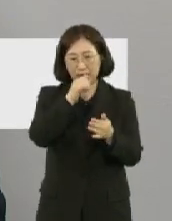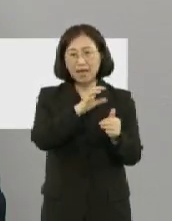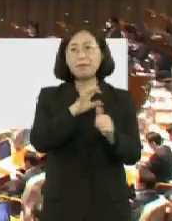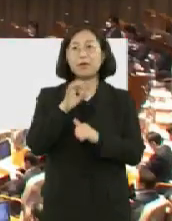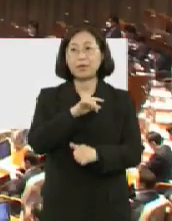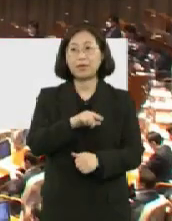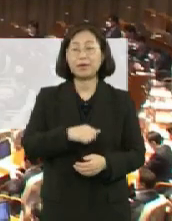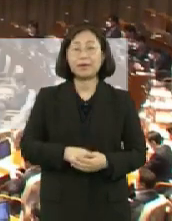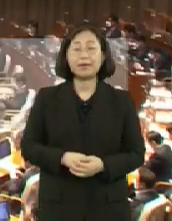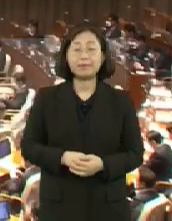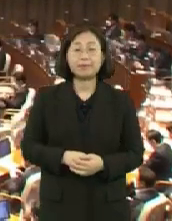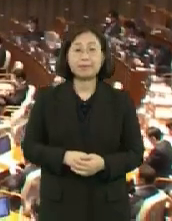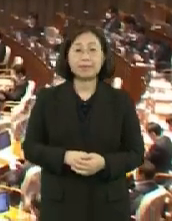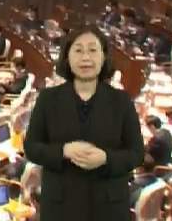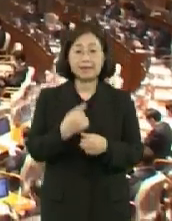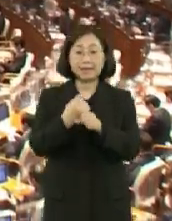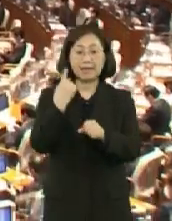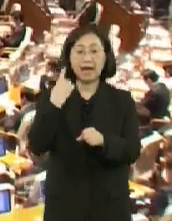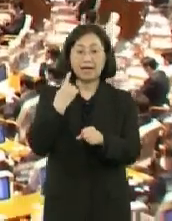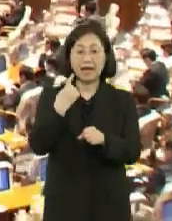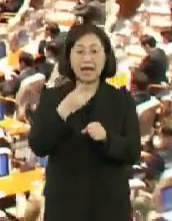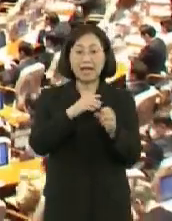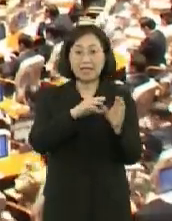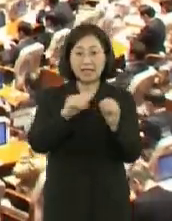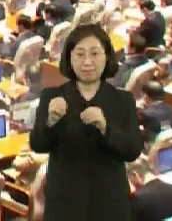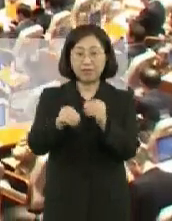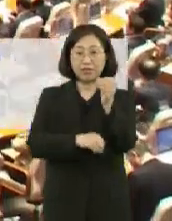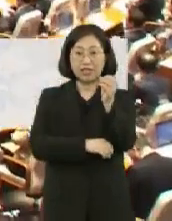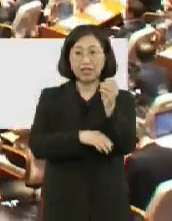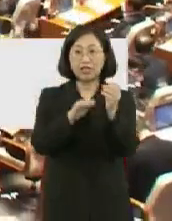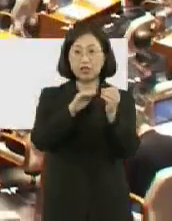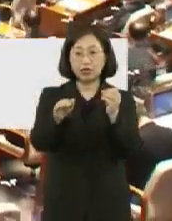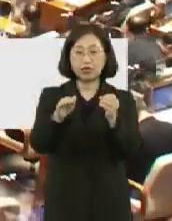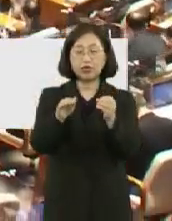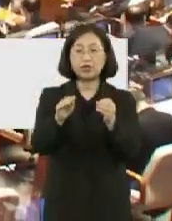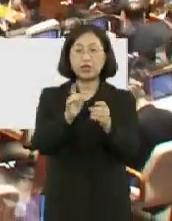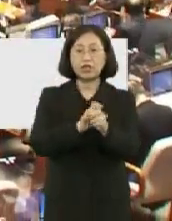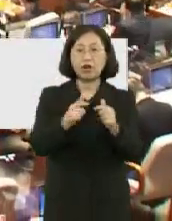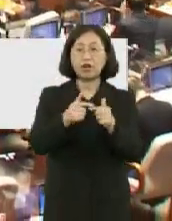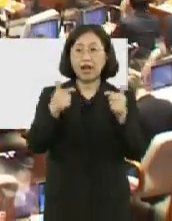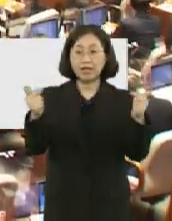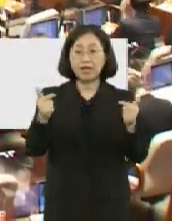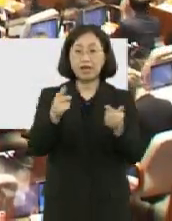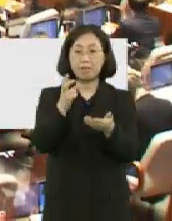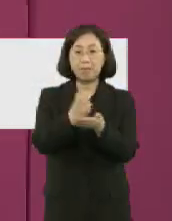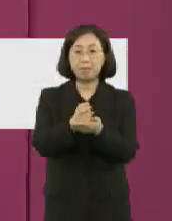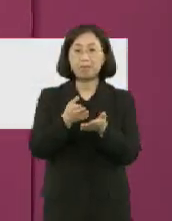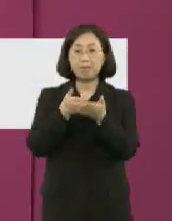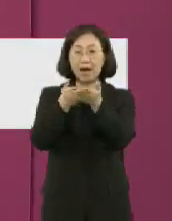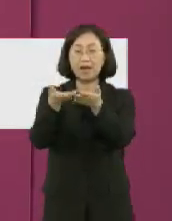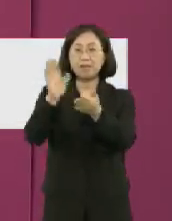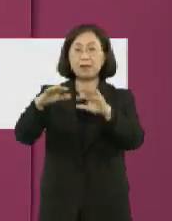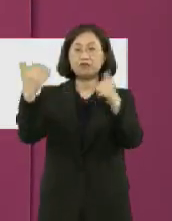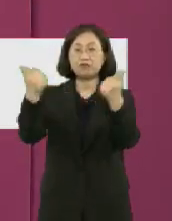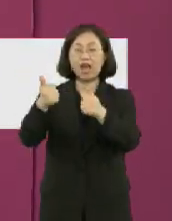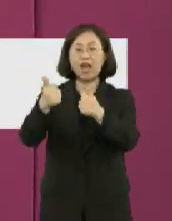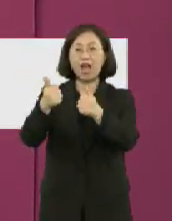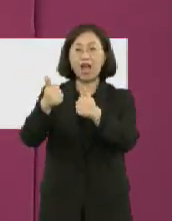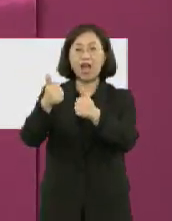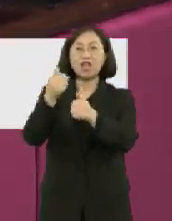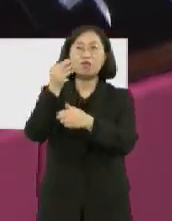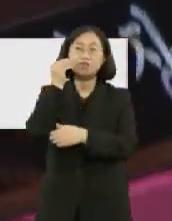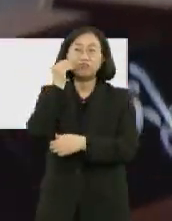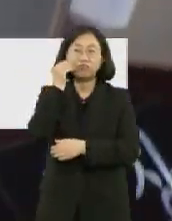수 있겠습니다. 지난해 지급정지 기준을 넓히는 법 개정안이 발의됐지만 국회 본회의 상정도 못한